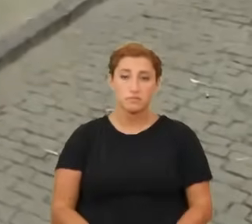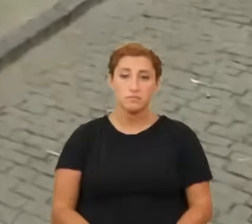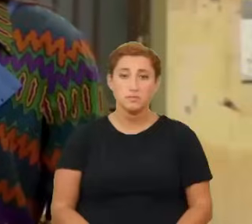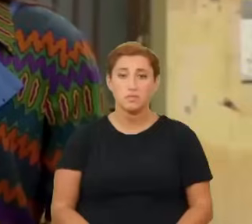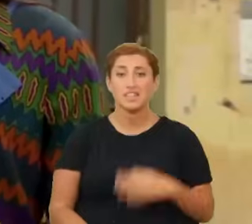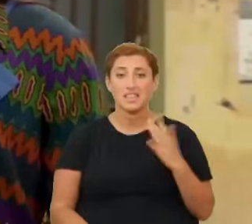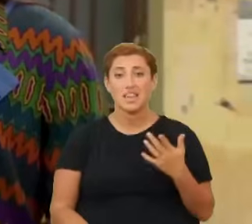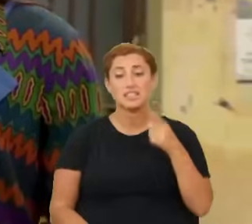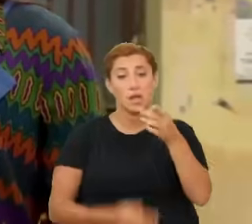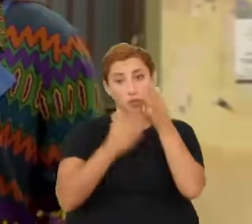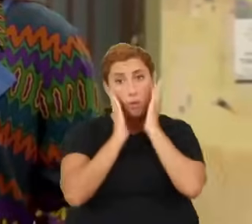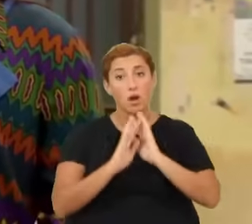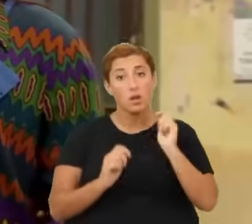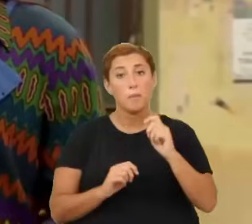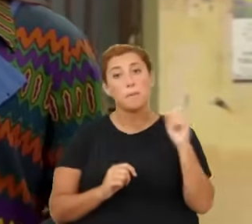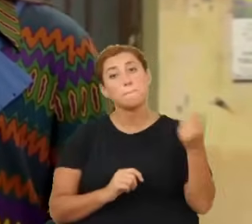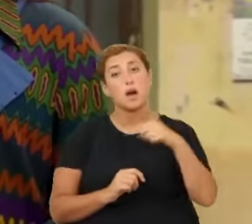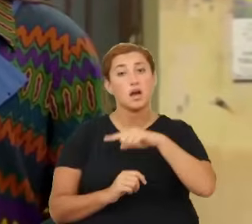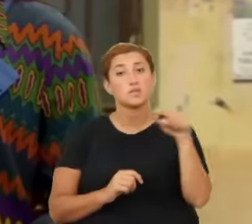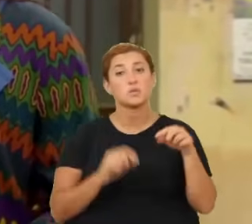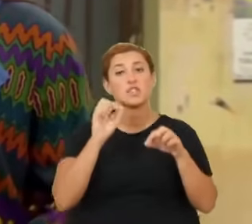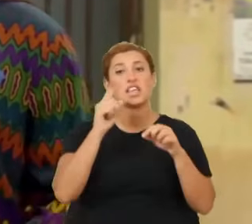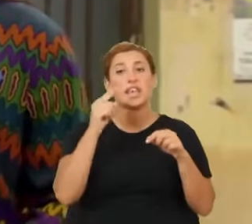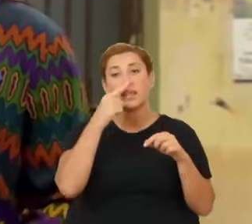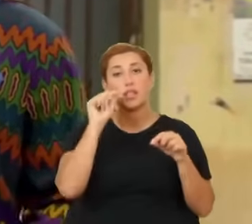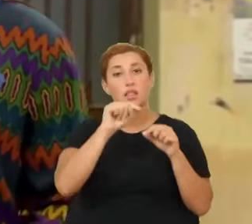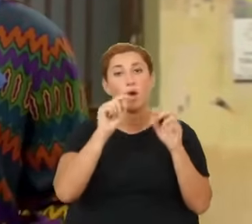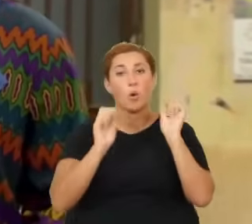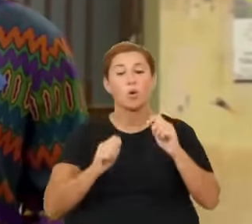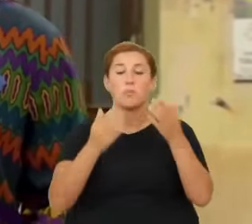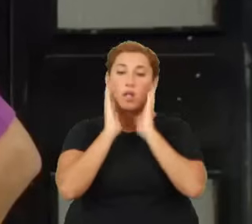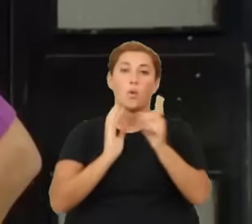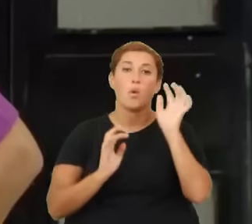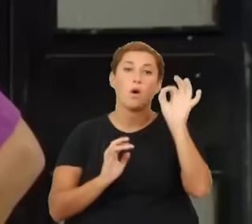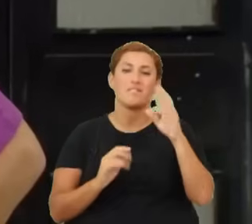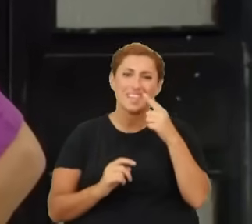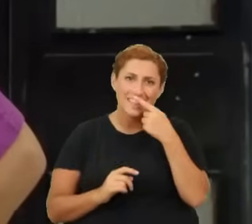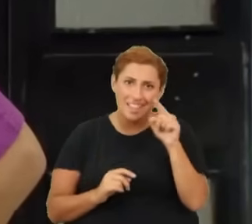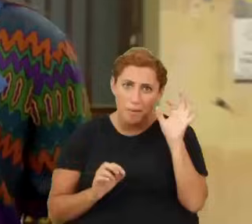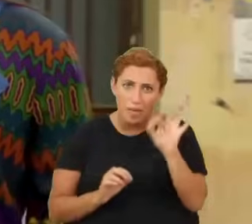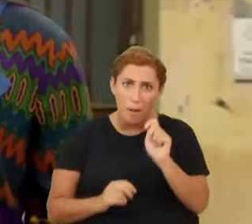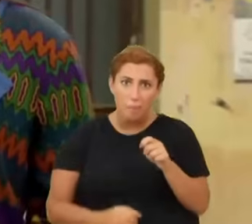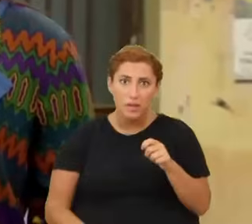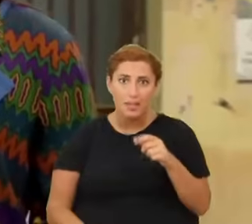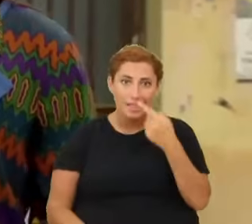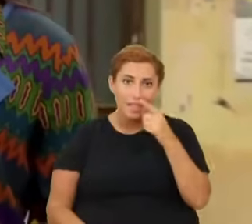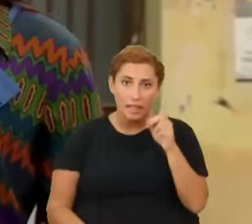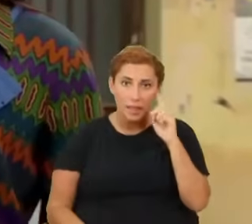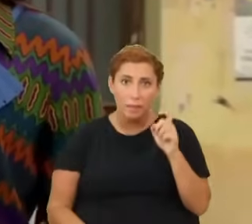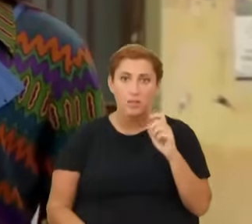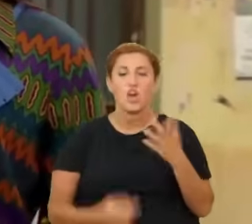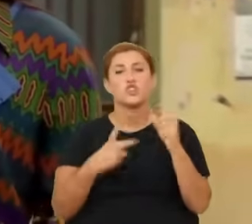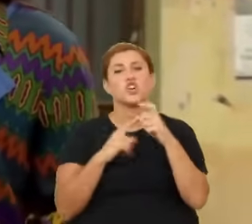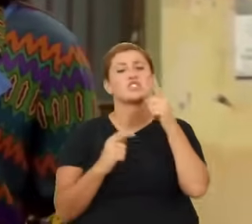Yani... Sen dua et ki bazılarının ucuna böyle iğne koydum. Allah'tan o gelmedi ya. İğne mi koydun? İğne mi?